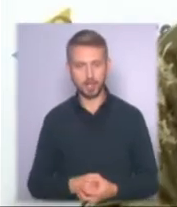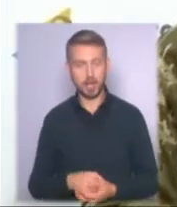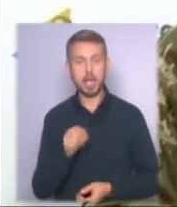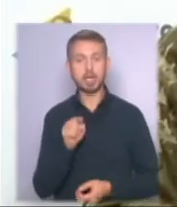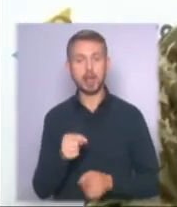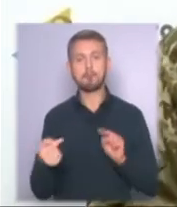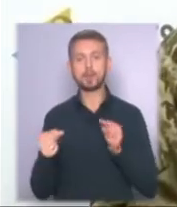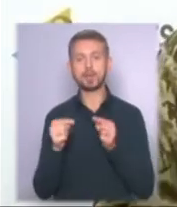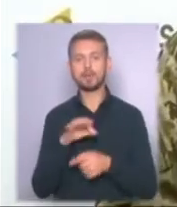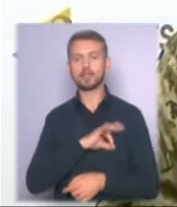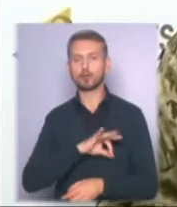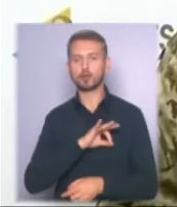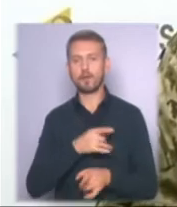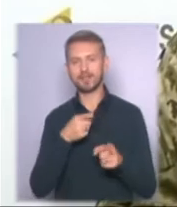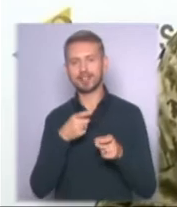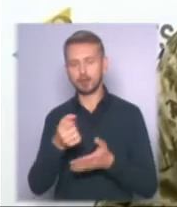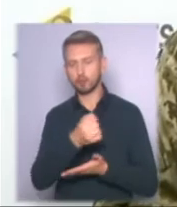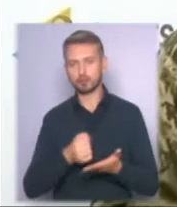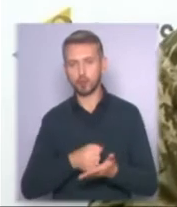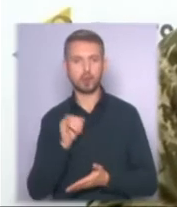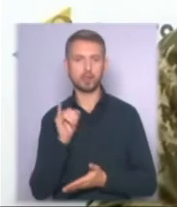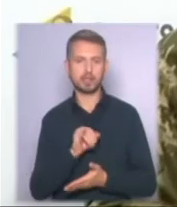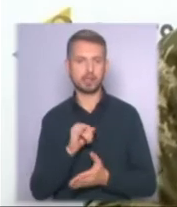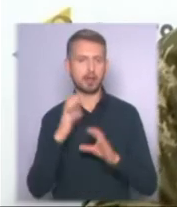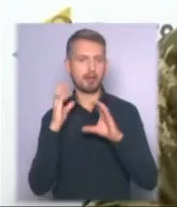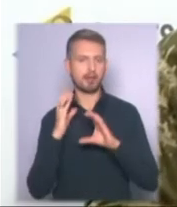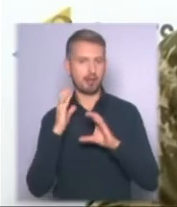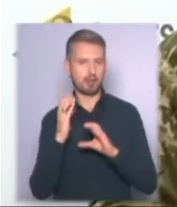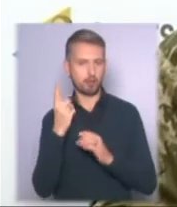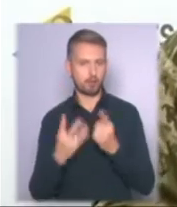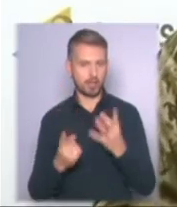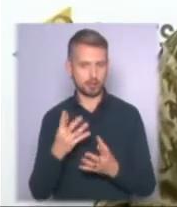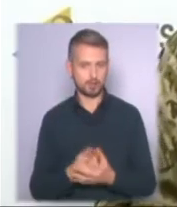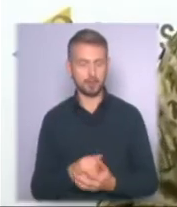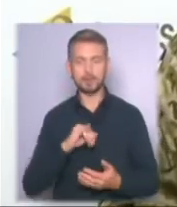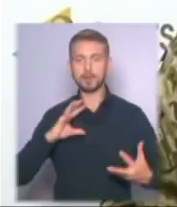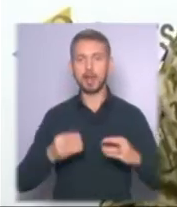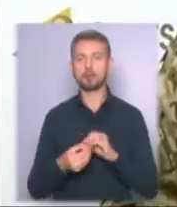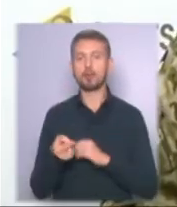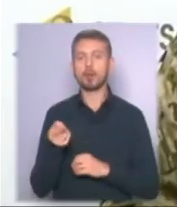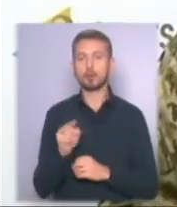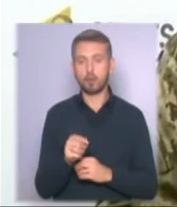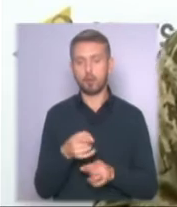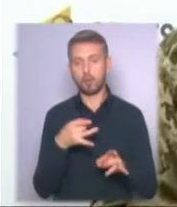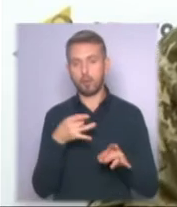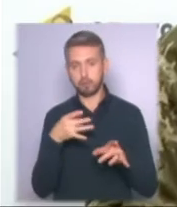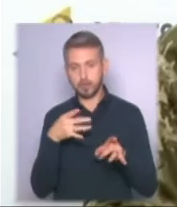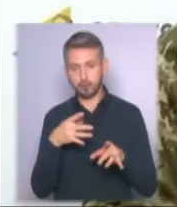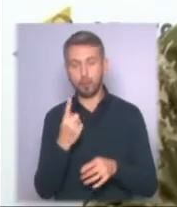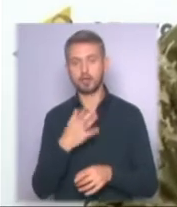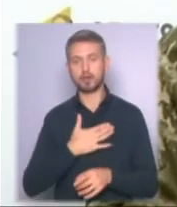противник застосував стрілецьку зброю та гранатомети. І внаслідок цього обстрілу один